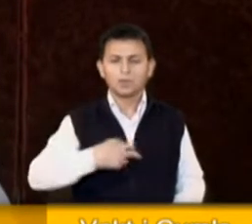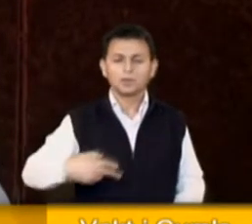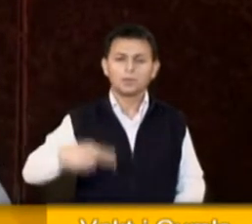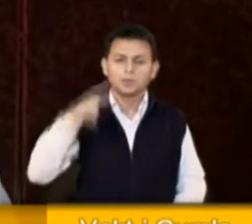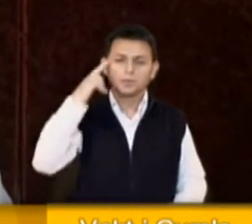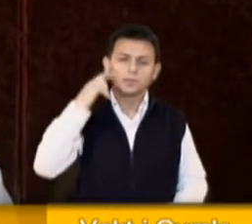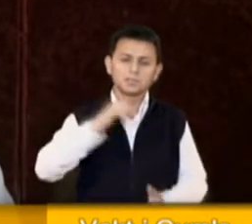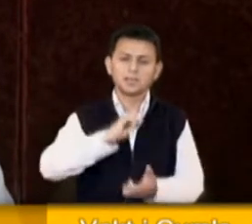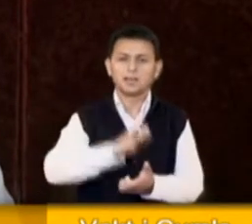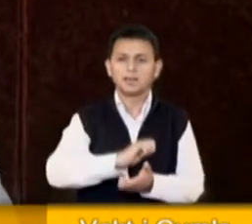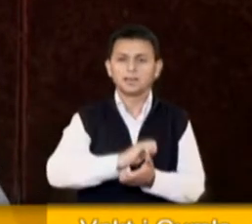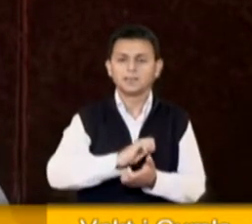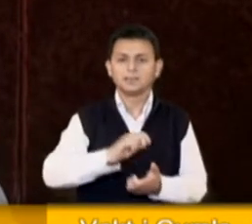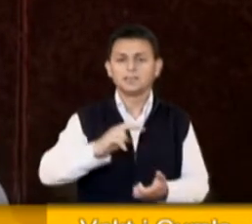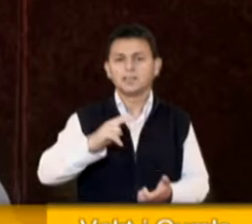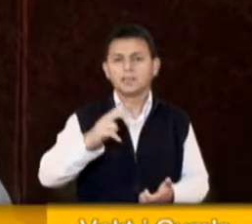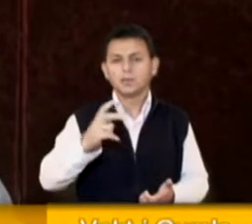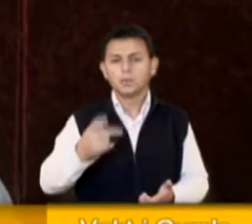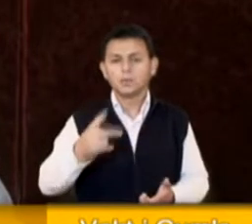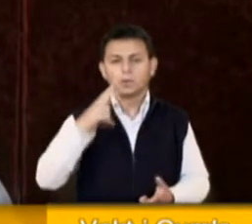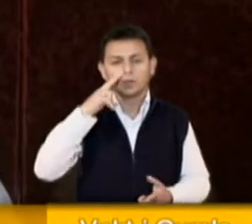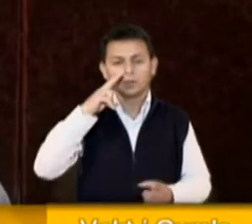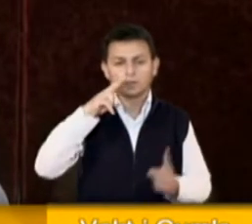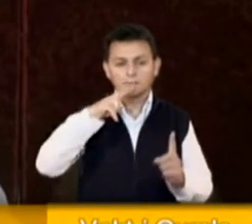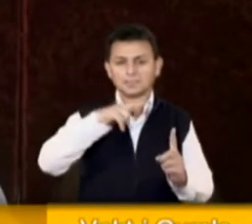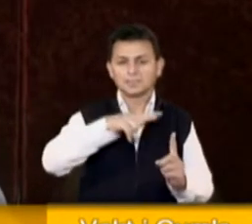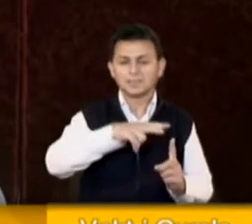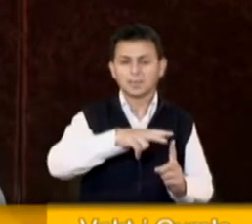Sallu ala şefii'i zunubina Muhammed.